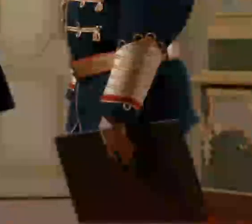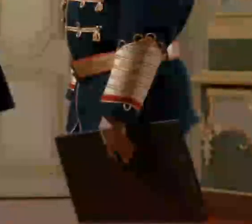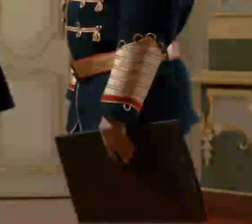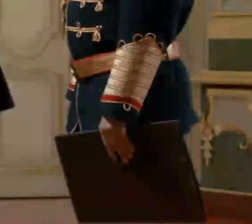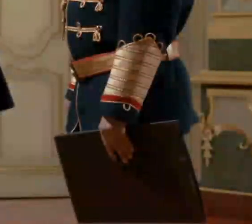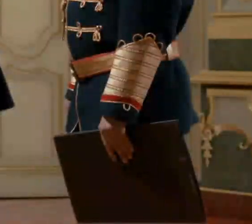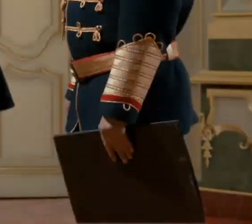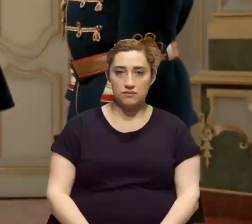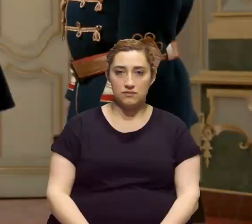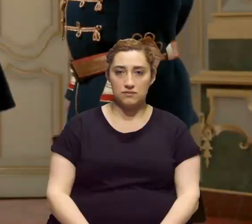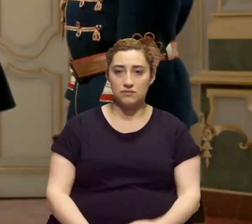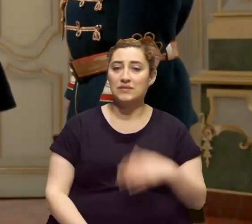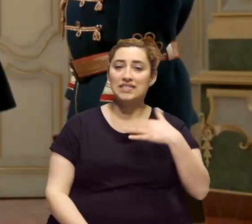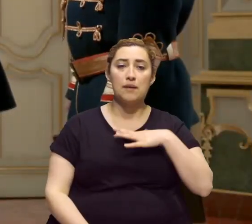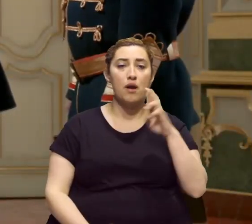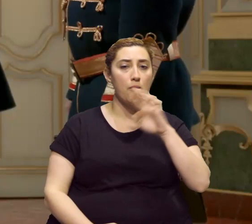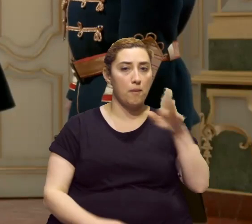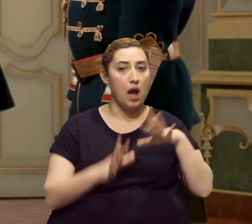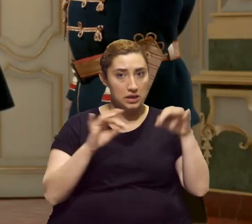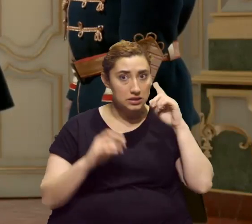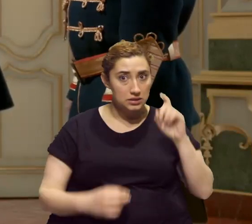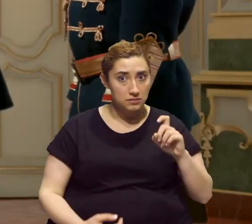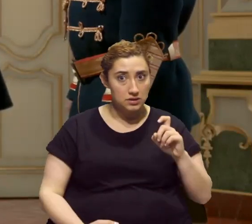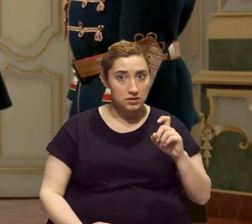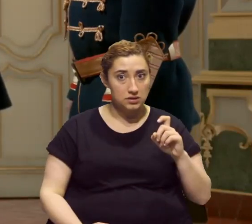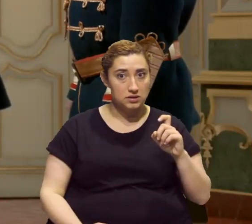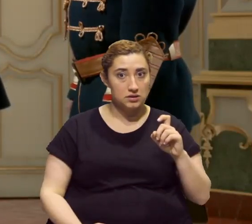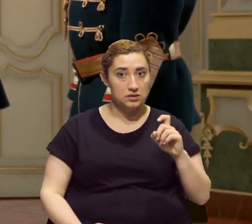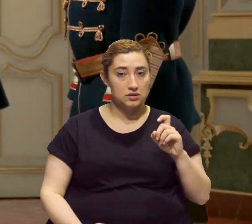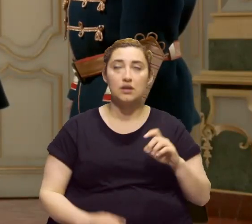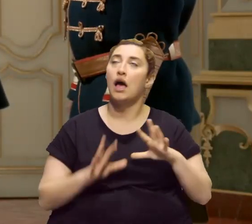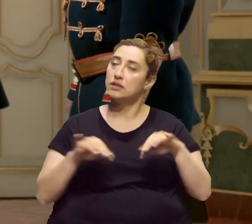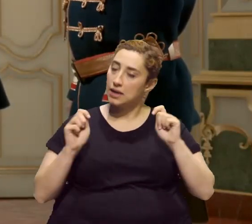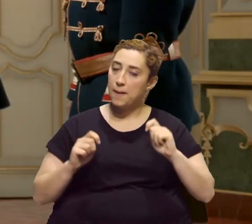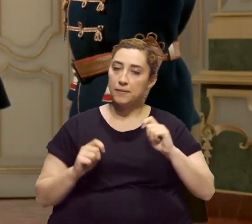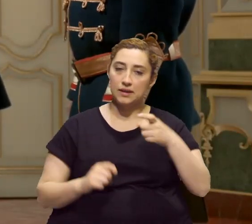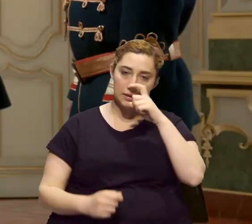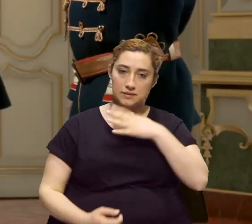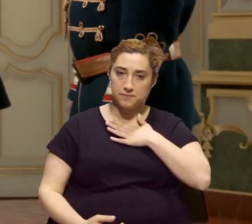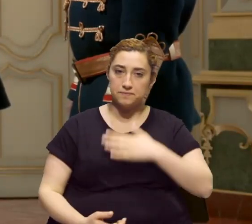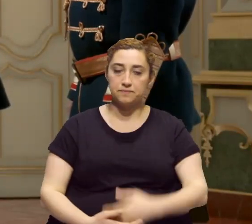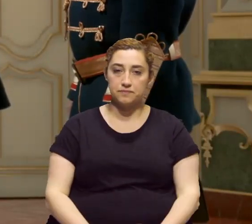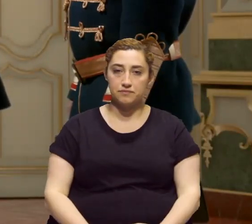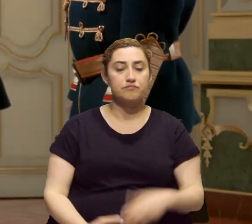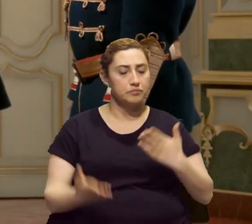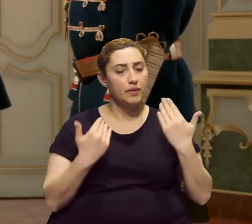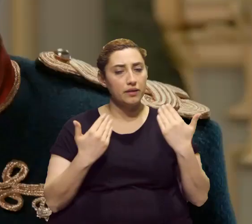Kremlin Sarayı. İstediğim raporları hazırladınız mı? Hazırladık majesteleri.